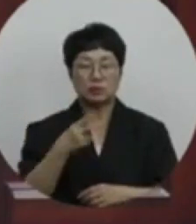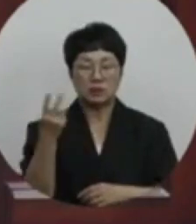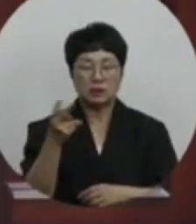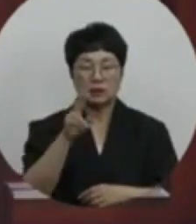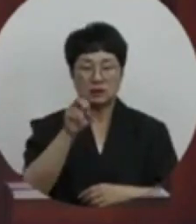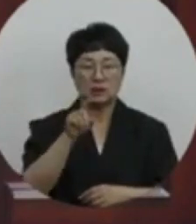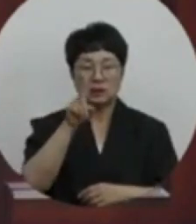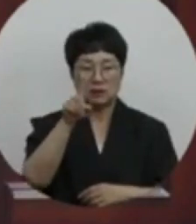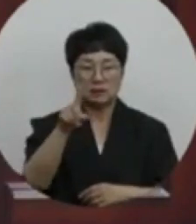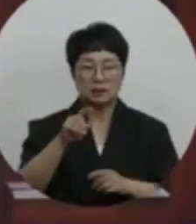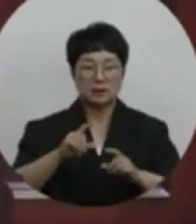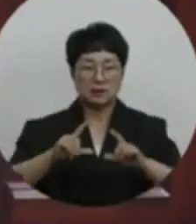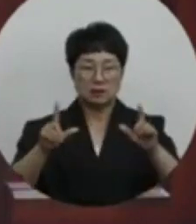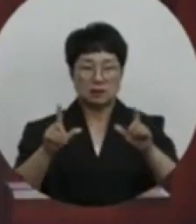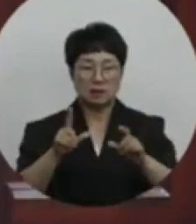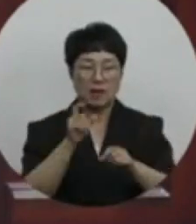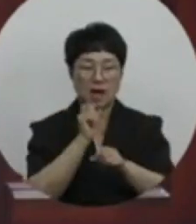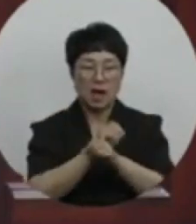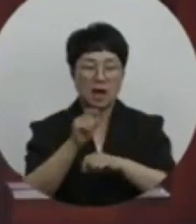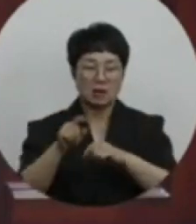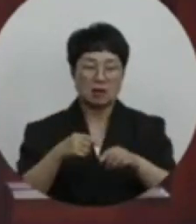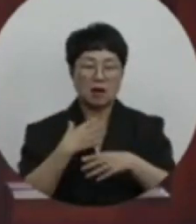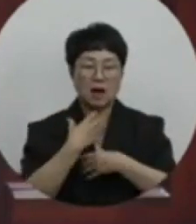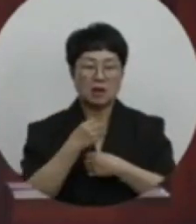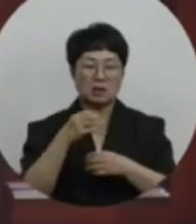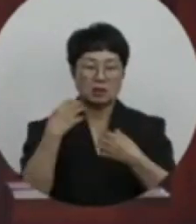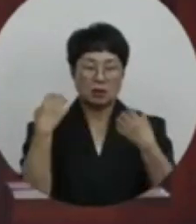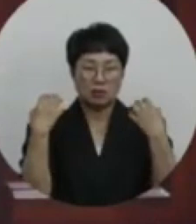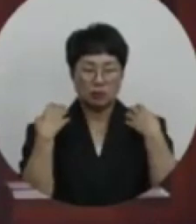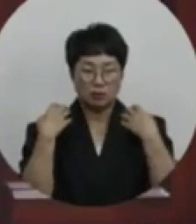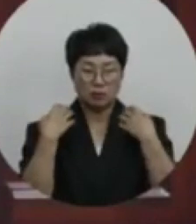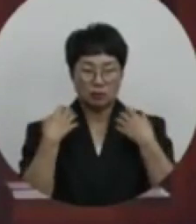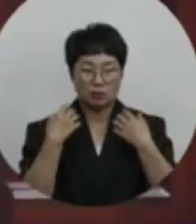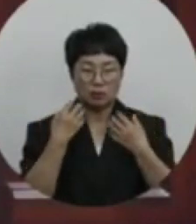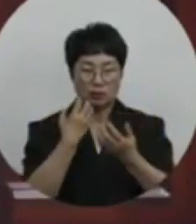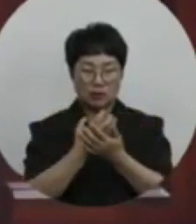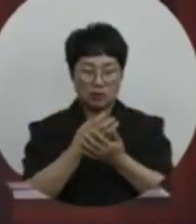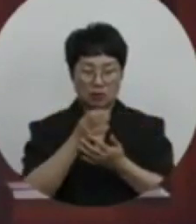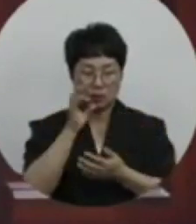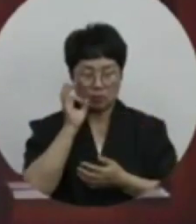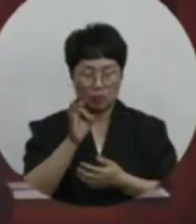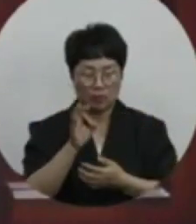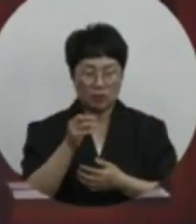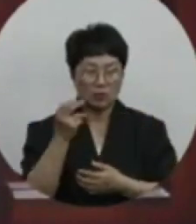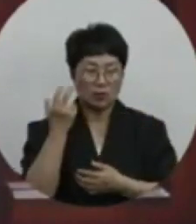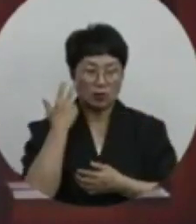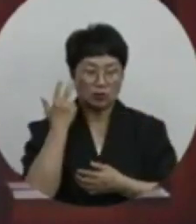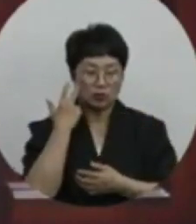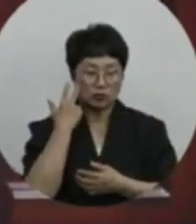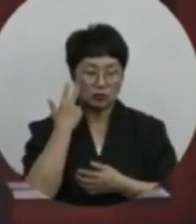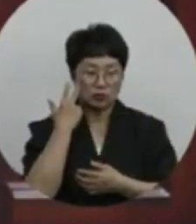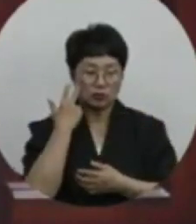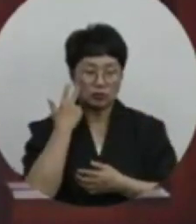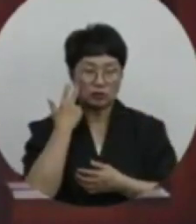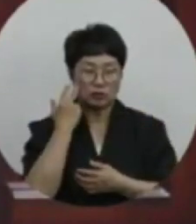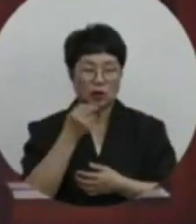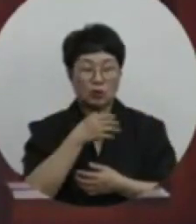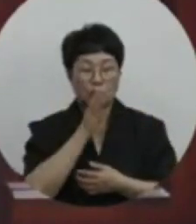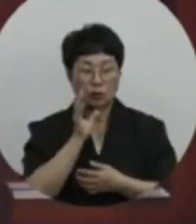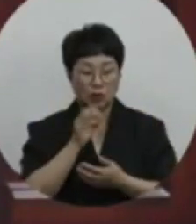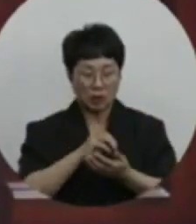2022년 행정안전부의 주민등록인구 현황 자료를 바탕으로 여주시의 부양비 및 노령화